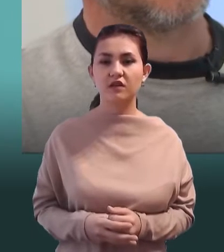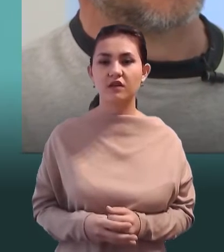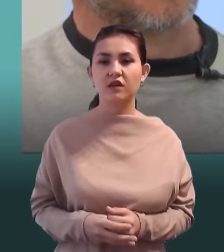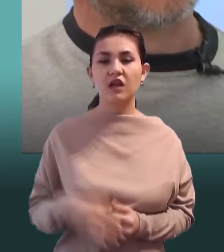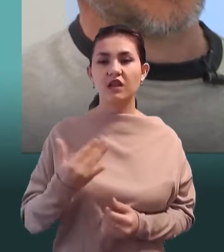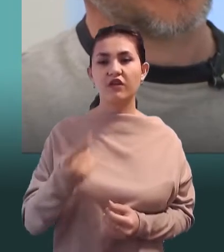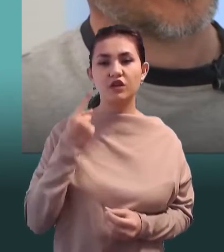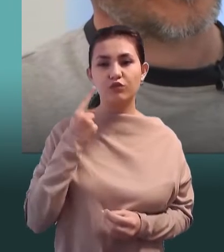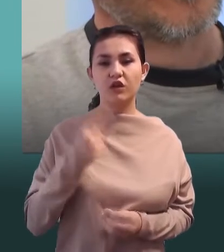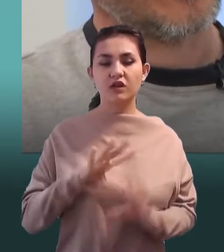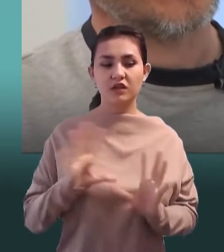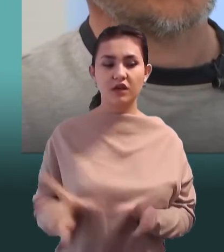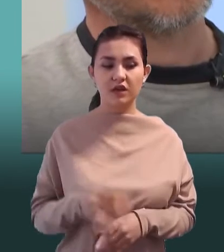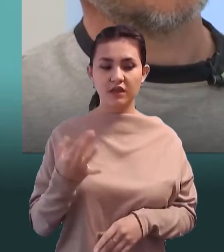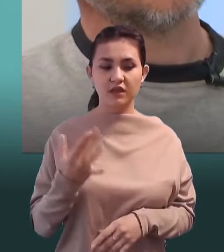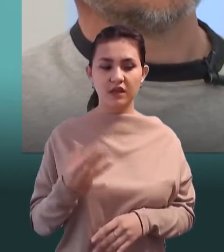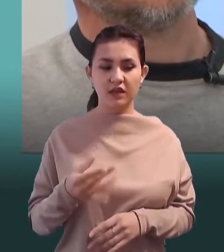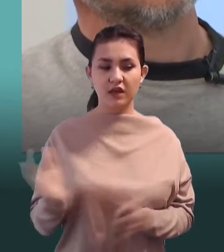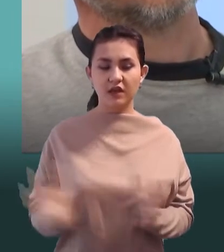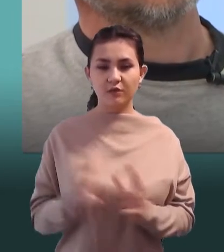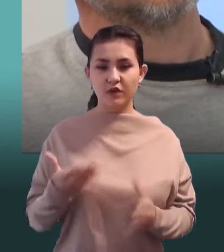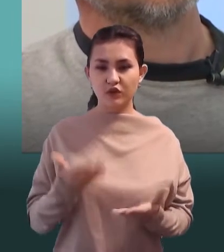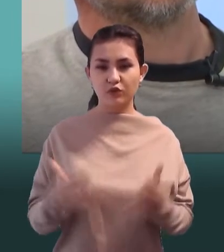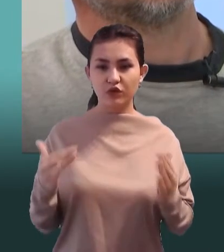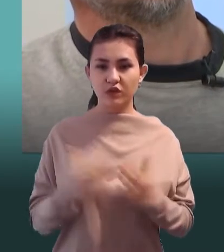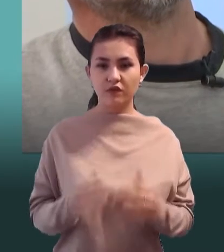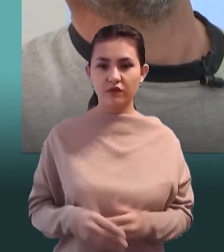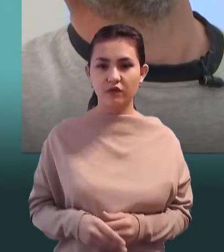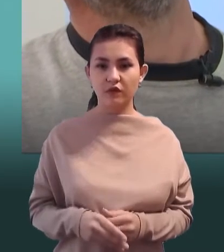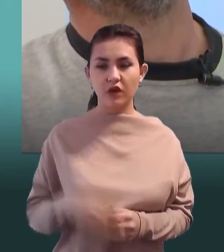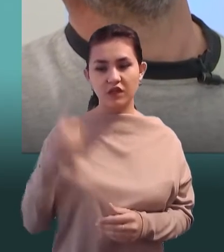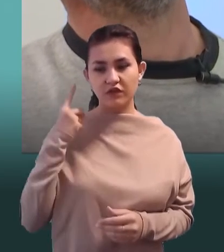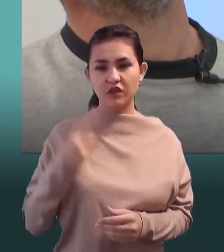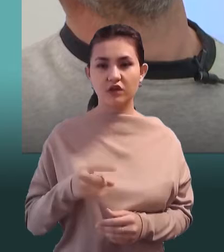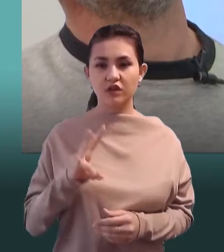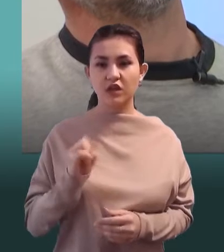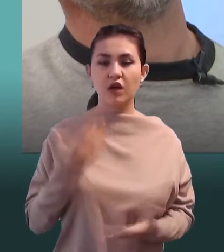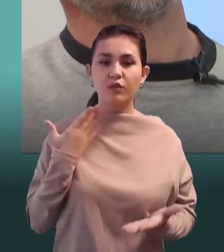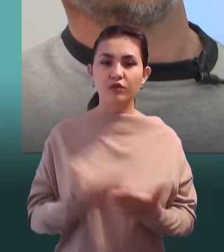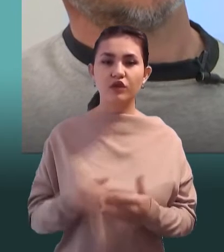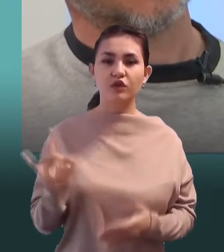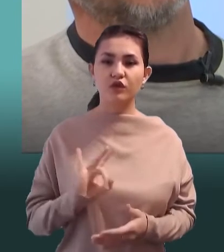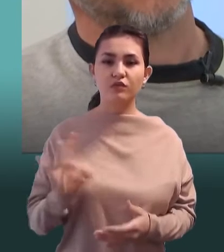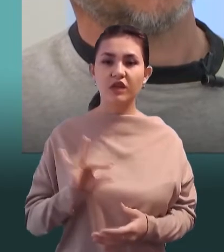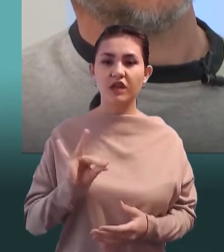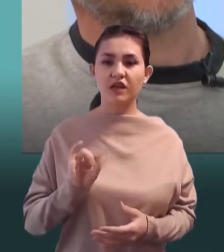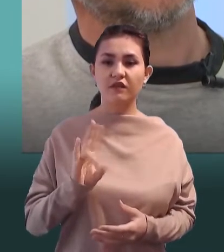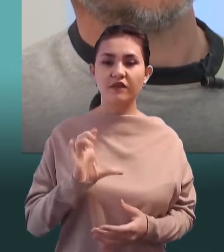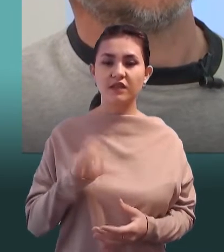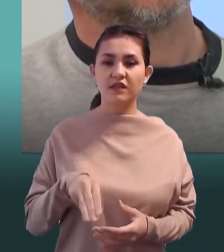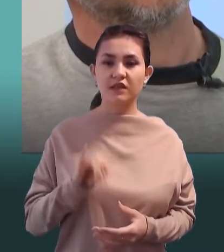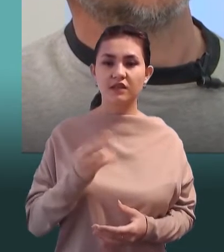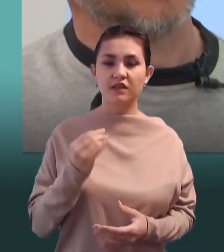На ваш погляд, взагалі, наскільки доцільно зберігати цю будівлю, зважаючи там на припустимий розмір інвестицій, так? Бо в деяких